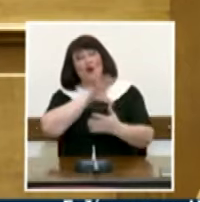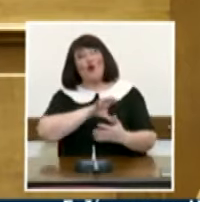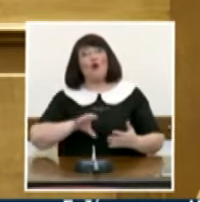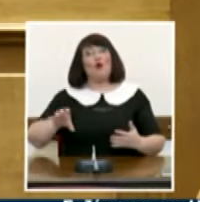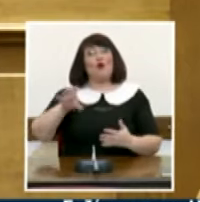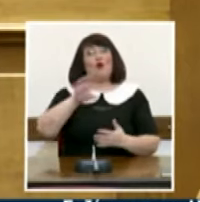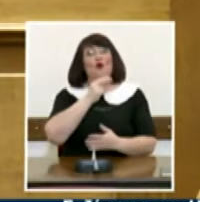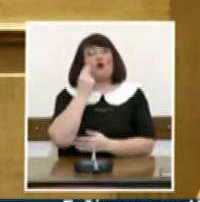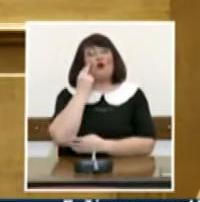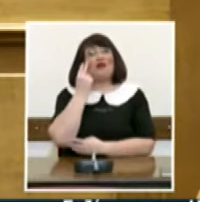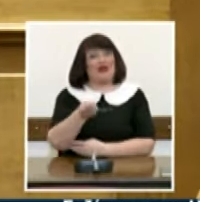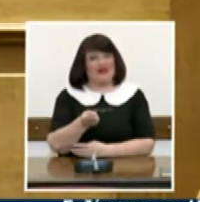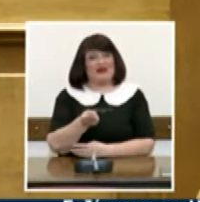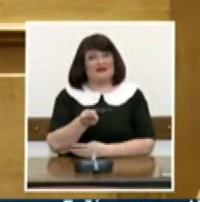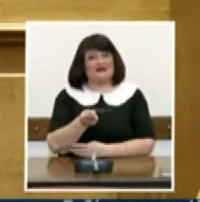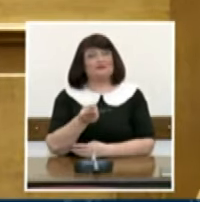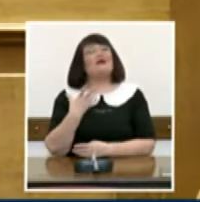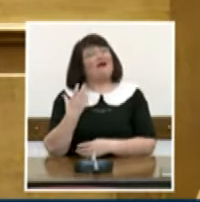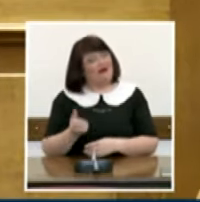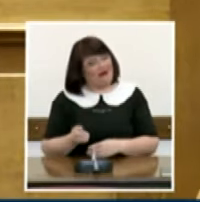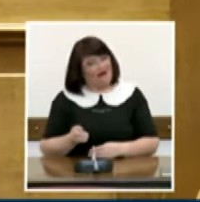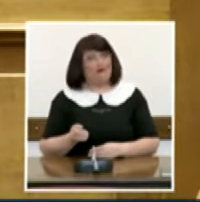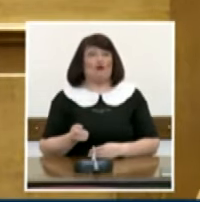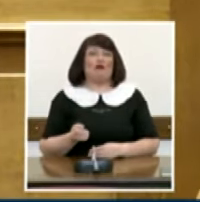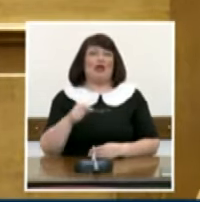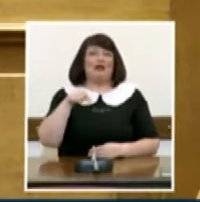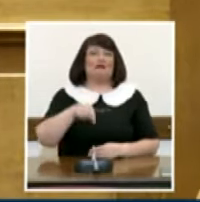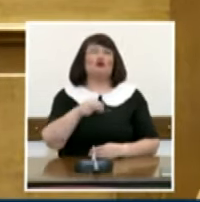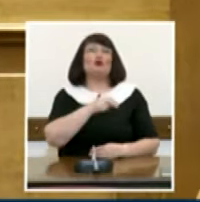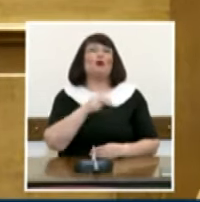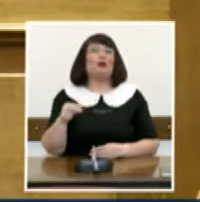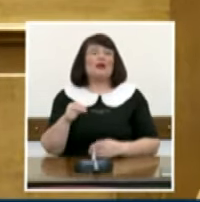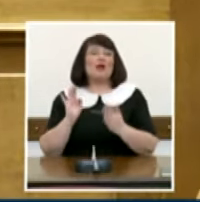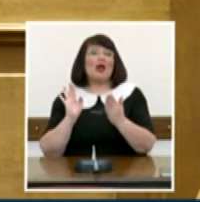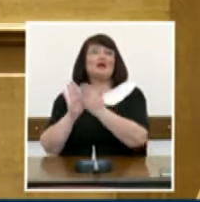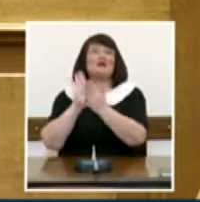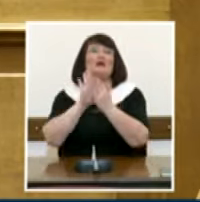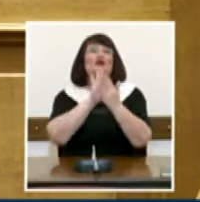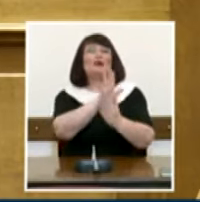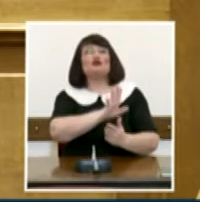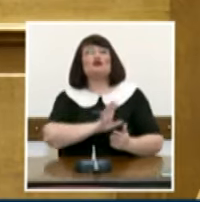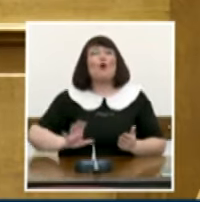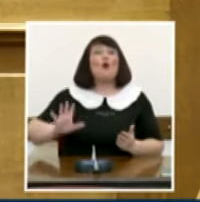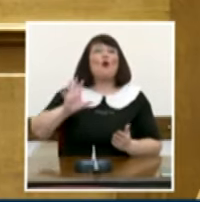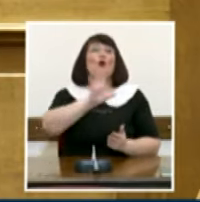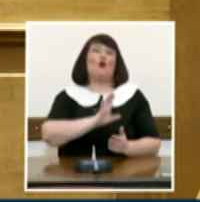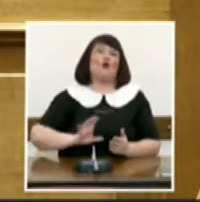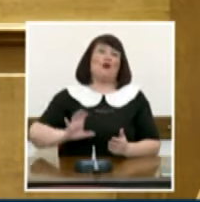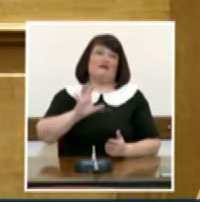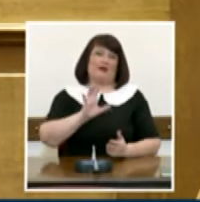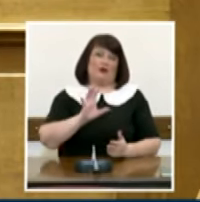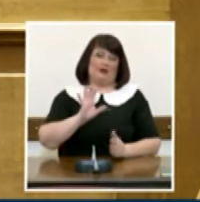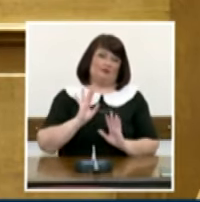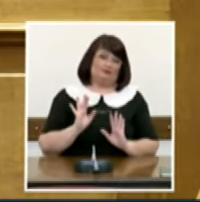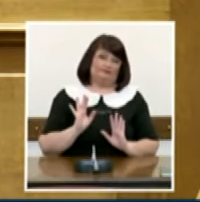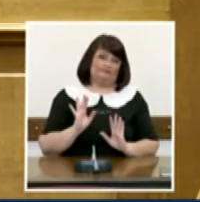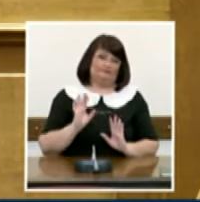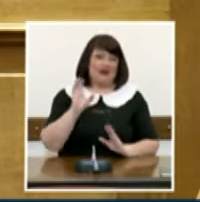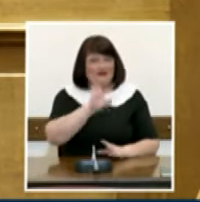Μητσοτάκης επανέλαβε πως το πιο μόνιμο ανάγχωμα στο πρόβλημα της ακρίβειας είναι οι αυξήσεις στους μισθούς. Δεν μπορείτε